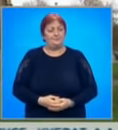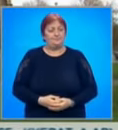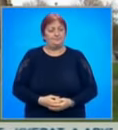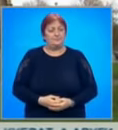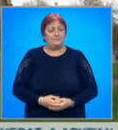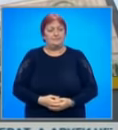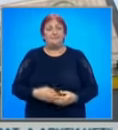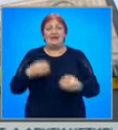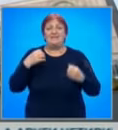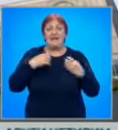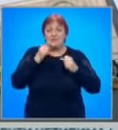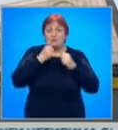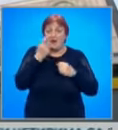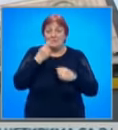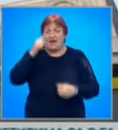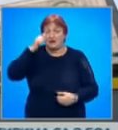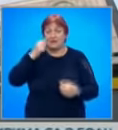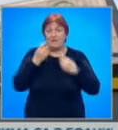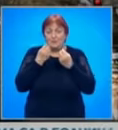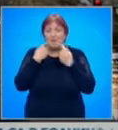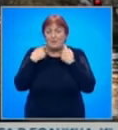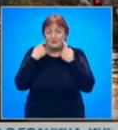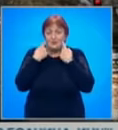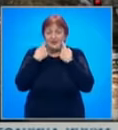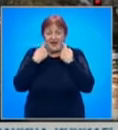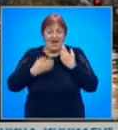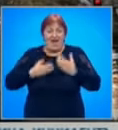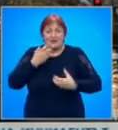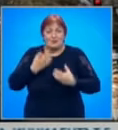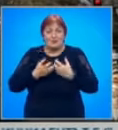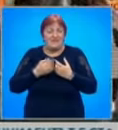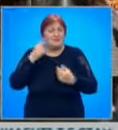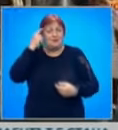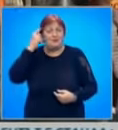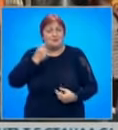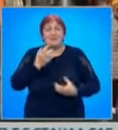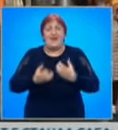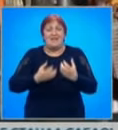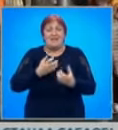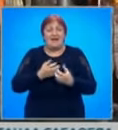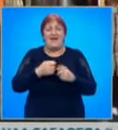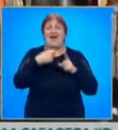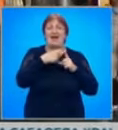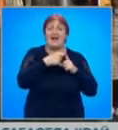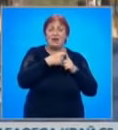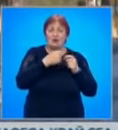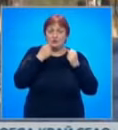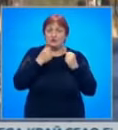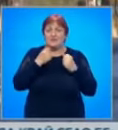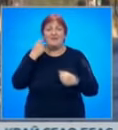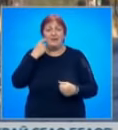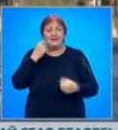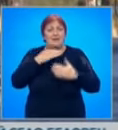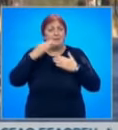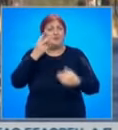Арт Театър стои една жена с лъчезарна усмивка, заразителен ентусиазъм и невъобразима енергия. Катя Костова живее в Берлин